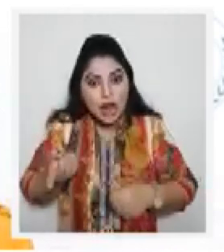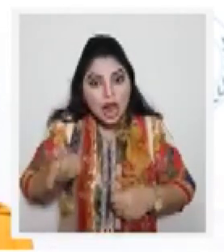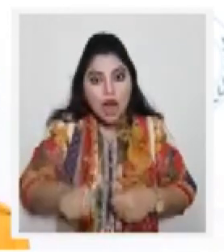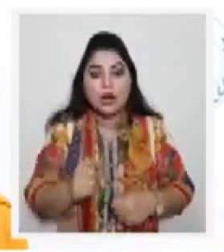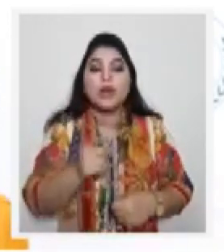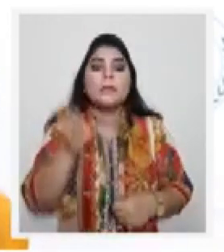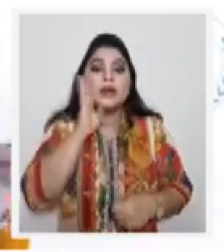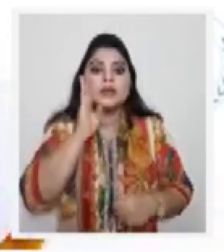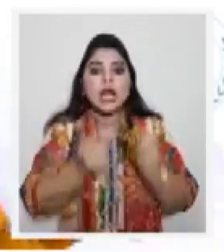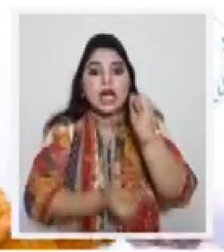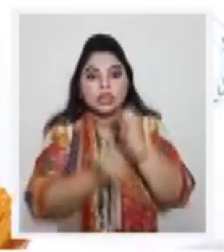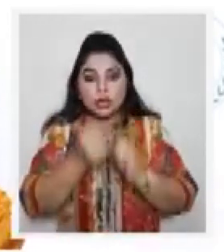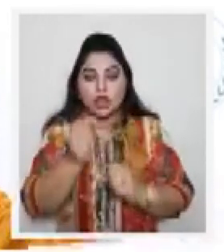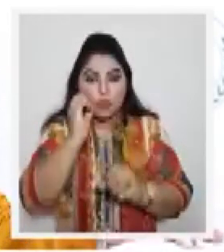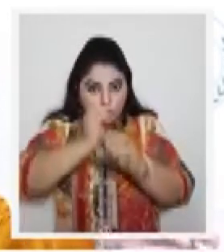হবে।